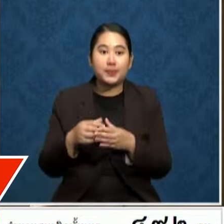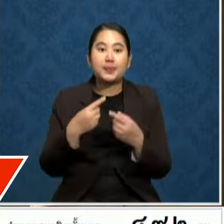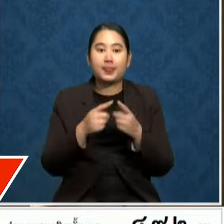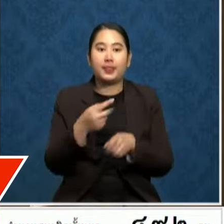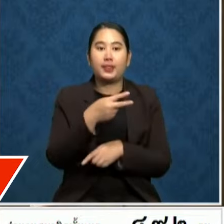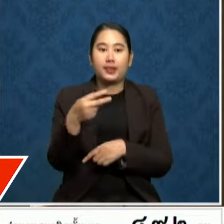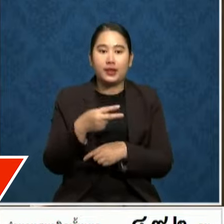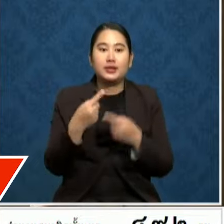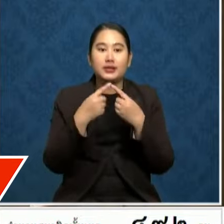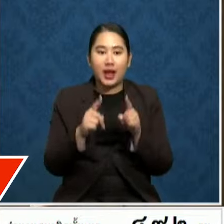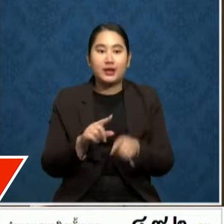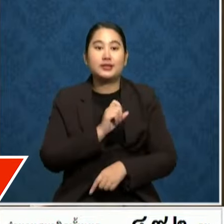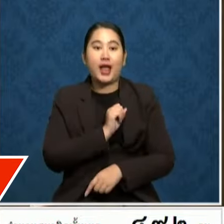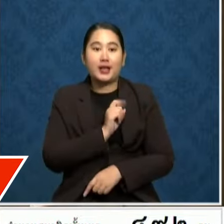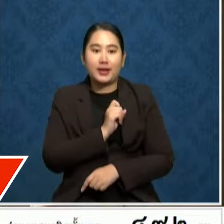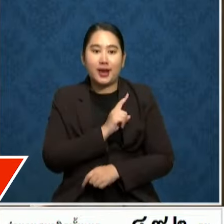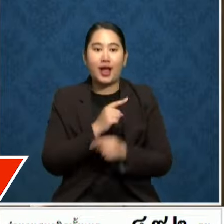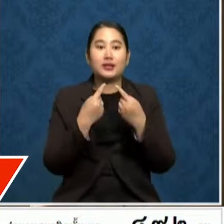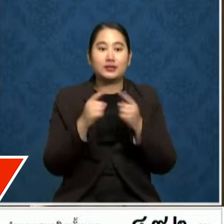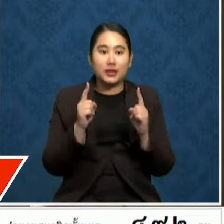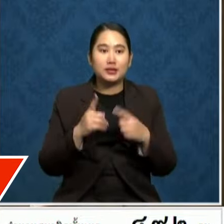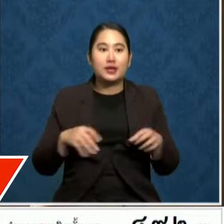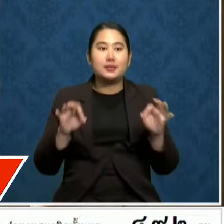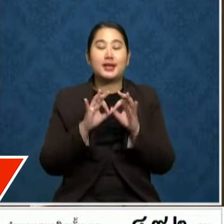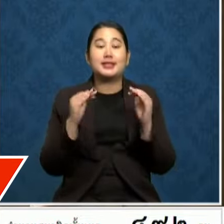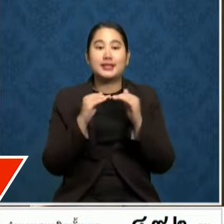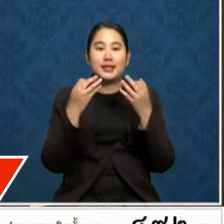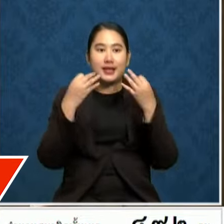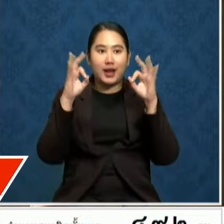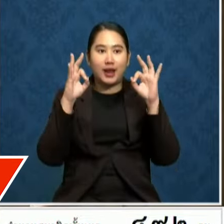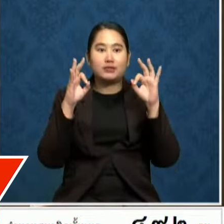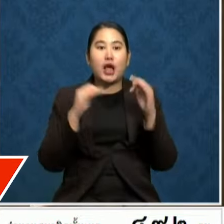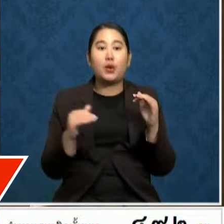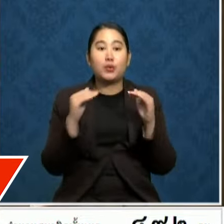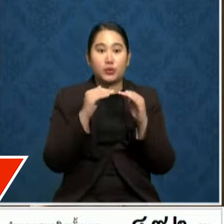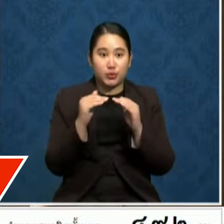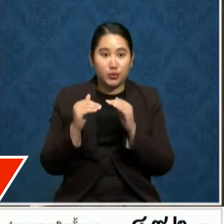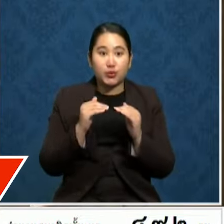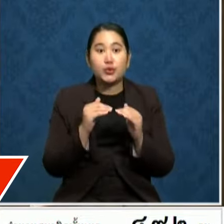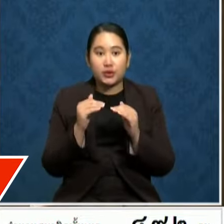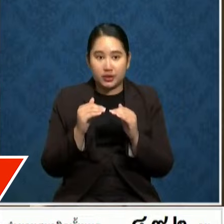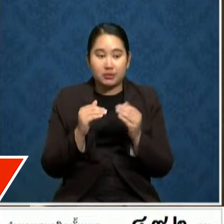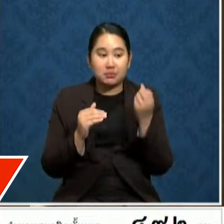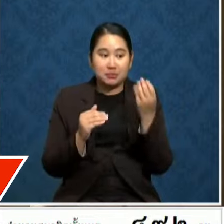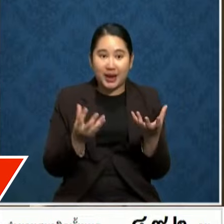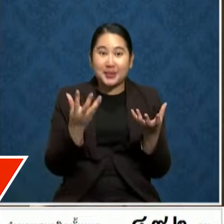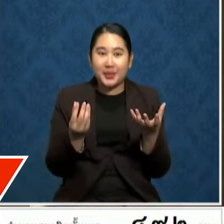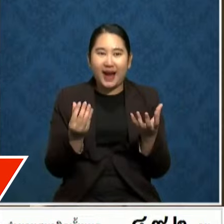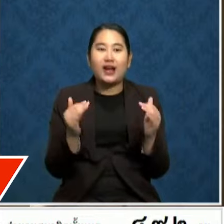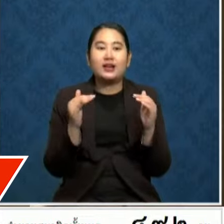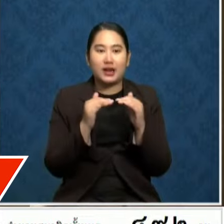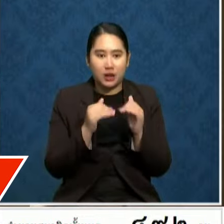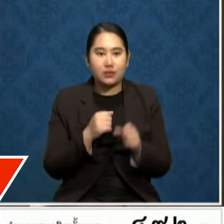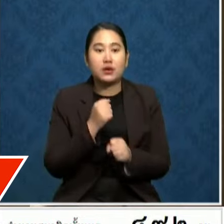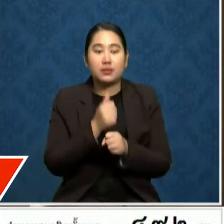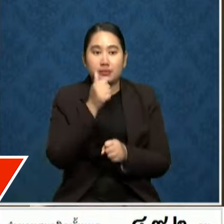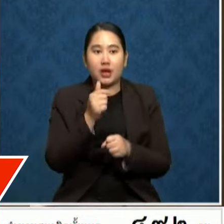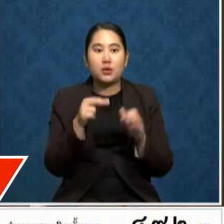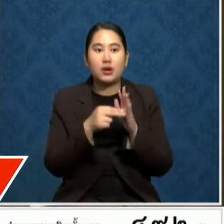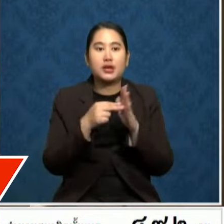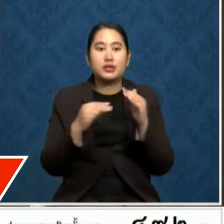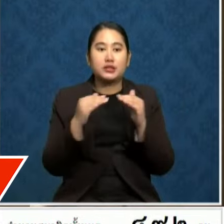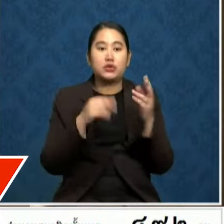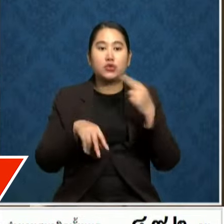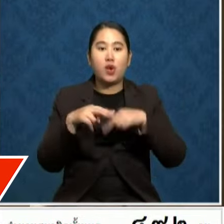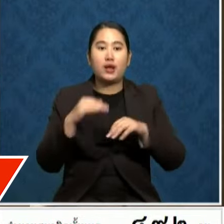แตกต่างศาสนาที่แตกต่างก็ควรจะมีสิทธิเสรีภาพที่เท่าเทียมกับคนส่วนมากในประเทศนี้ค่ะไม่ว่าจะเป็นสิทธิในการ